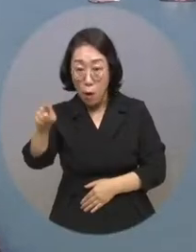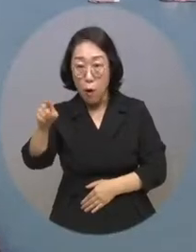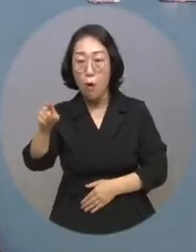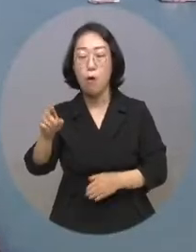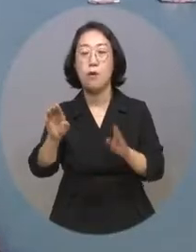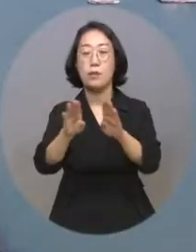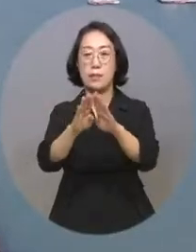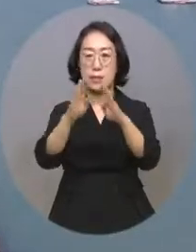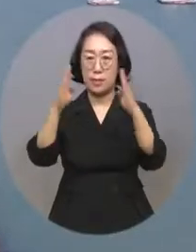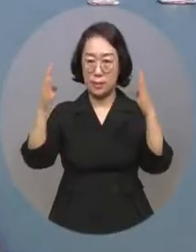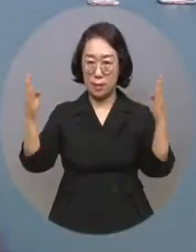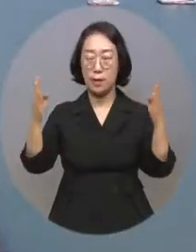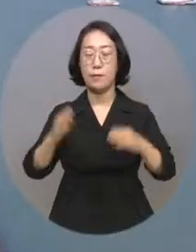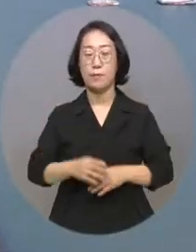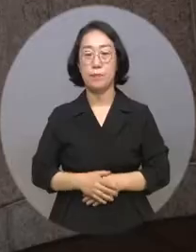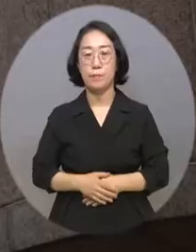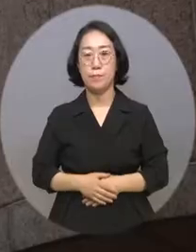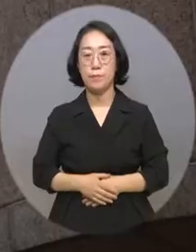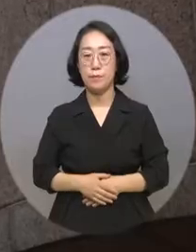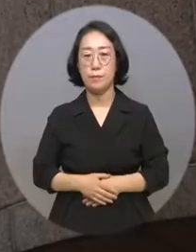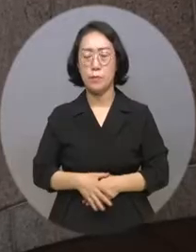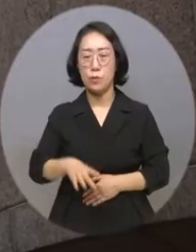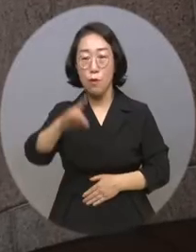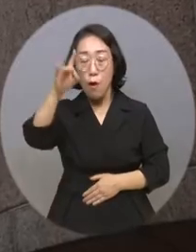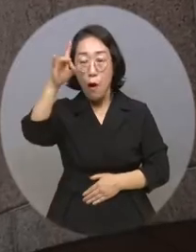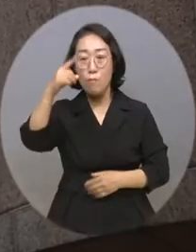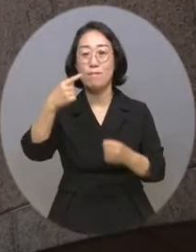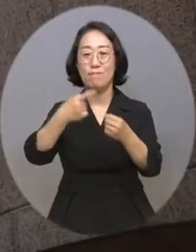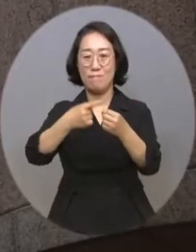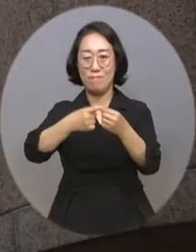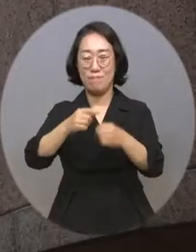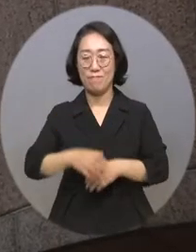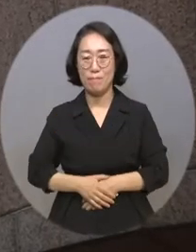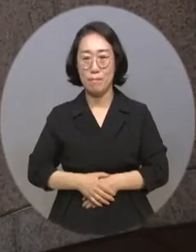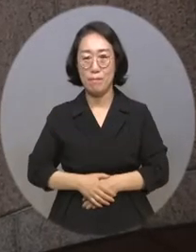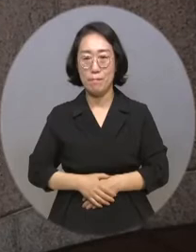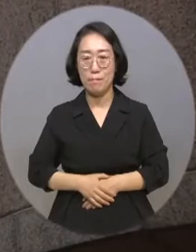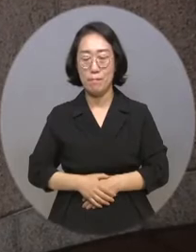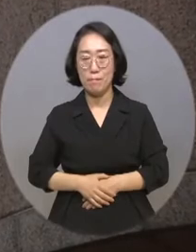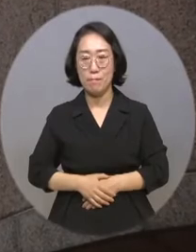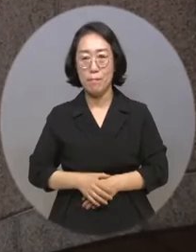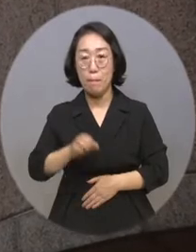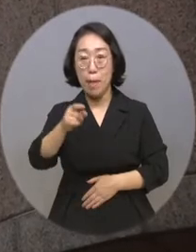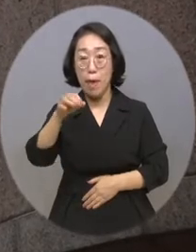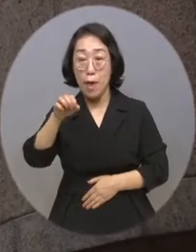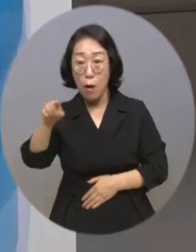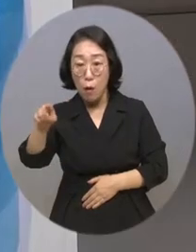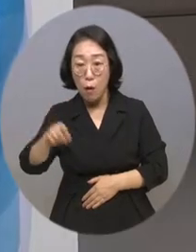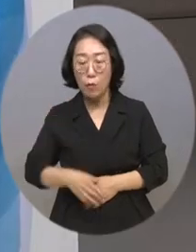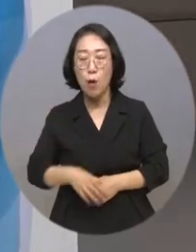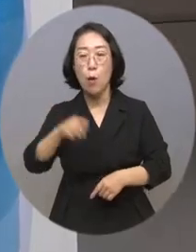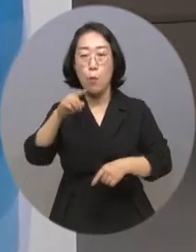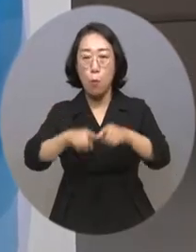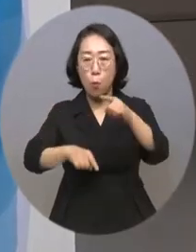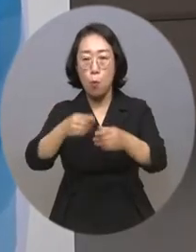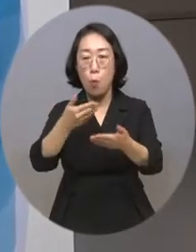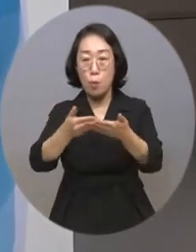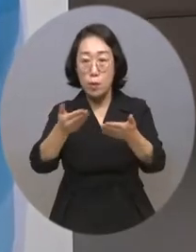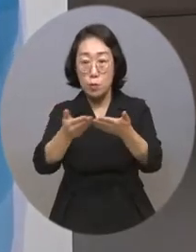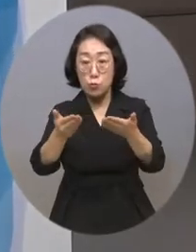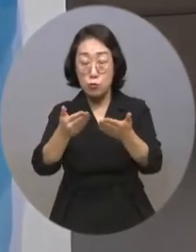화려한 막이 올랐습니다. 처음으로 열리는 이번 페어는 문화도시 목포 미술로